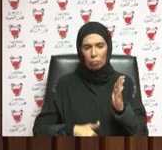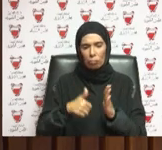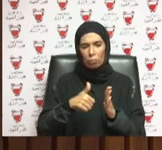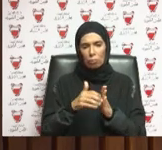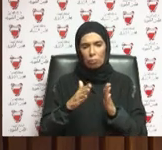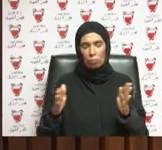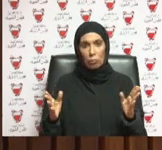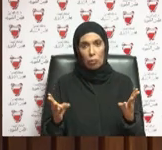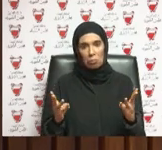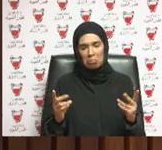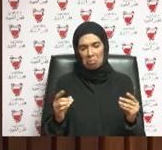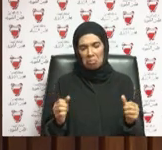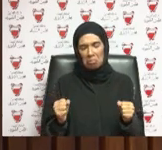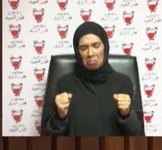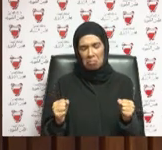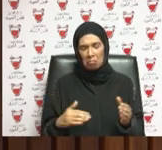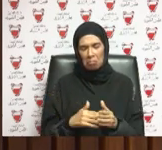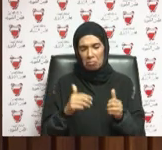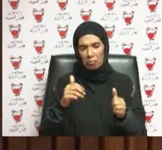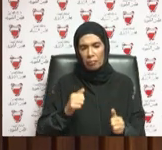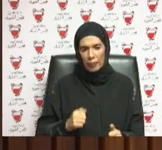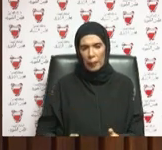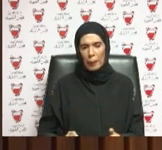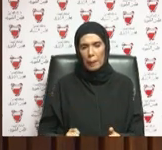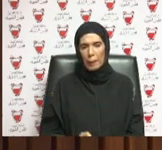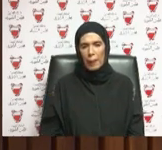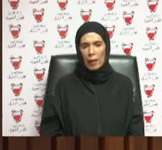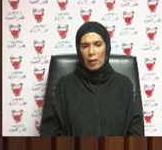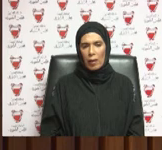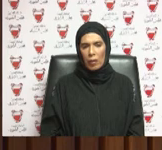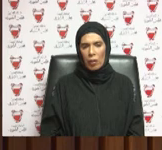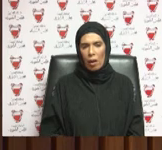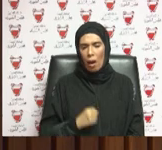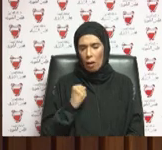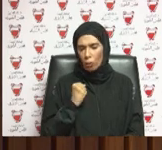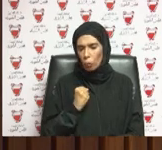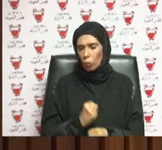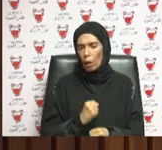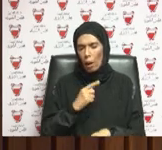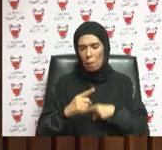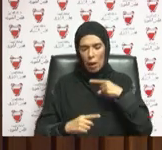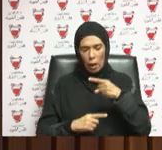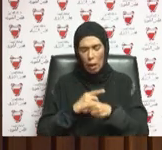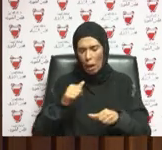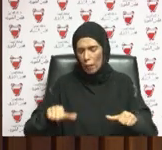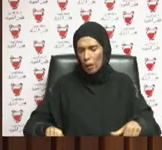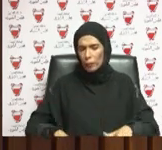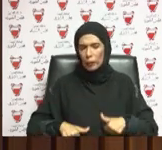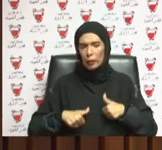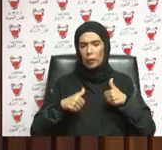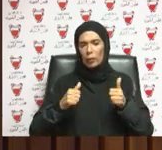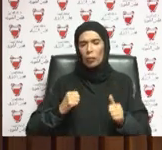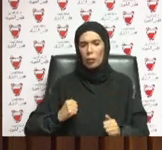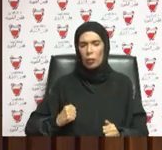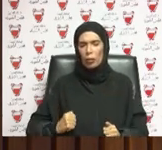أن تحصى، وما حققه البحرين أسمى وأعظم، فقد أفنى عمره في خدمة الوطن، ومن أجل البحرين